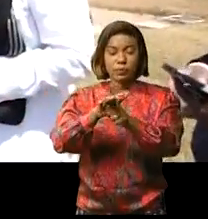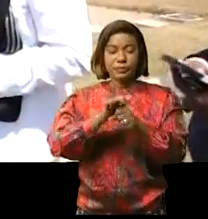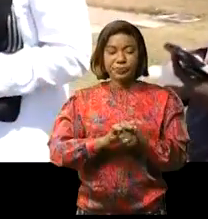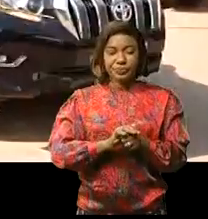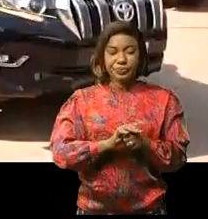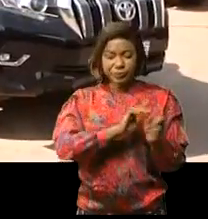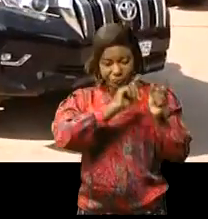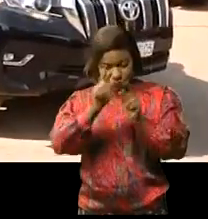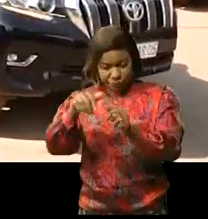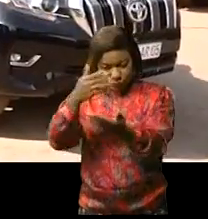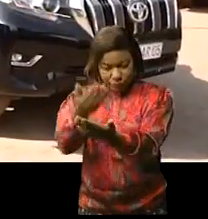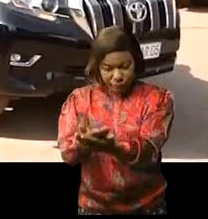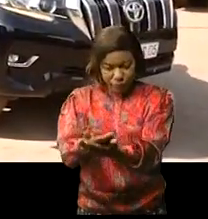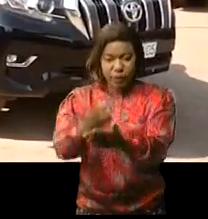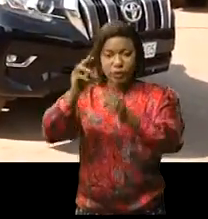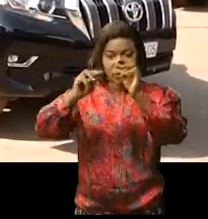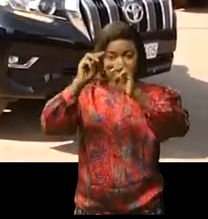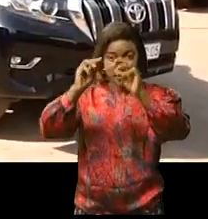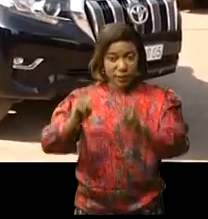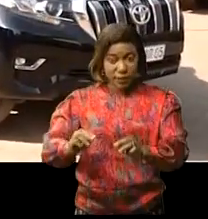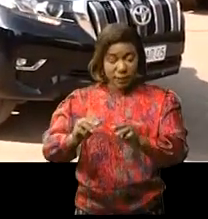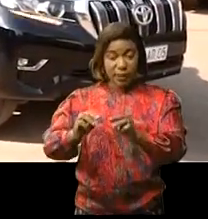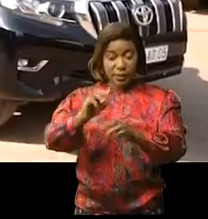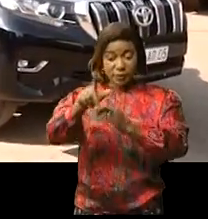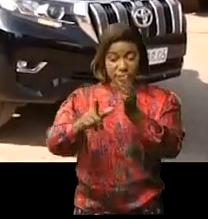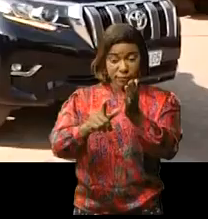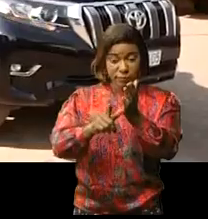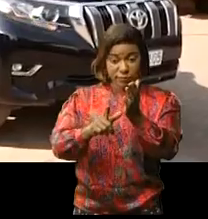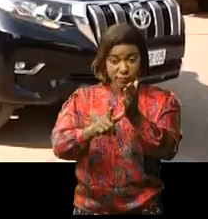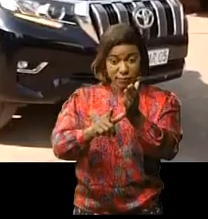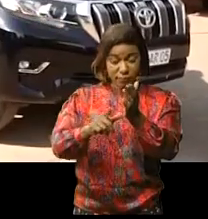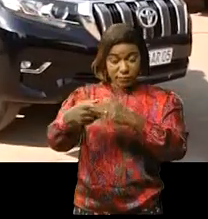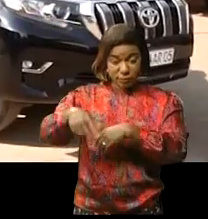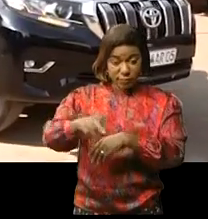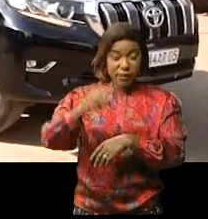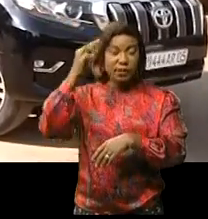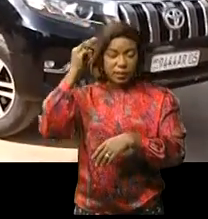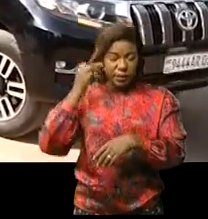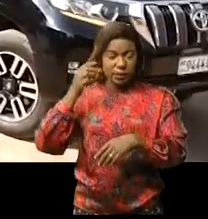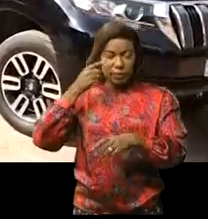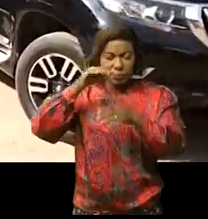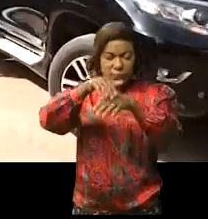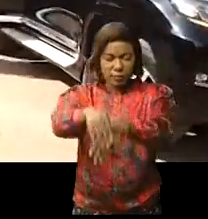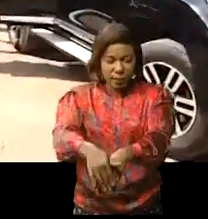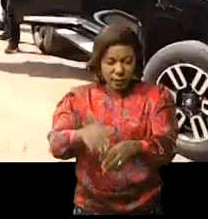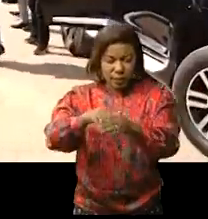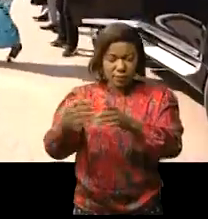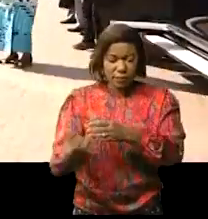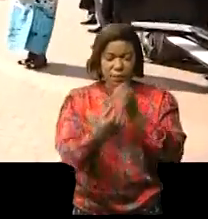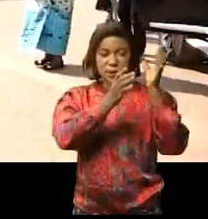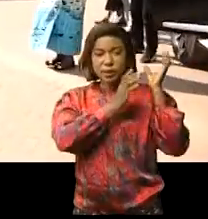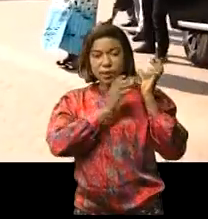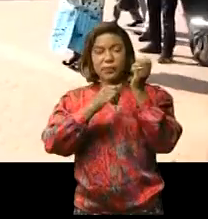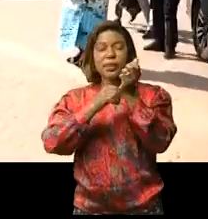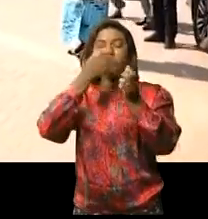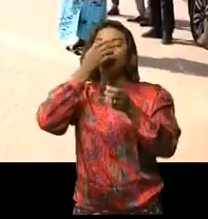ministère provincial de la Santé pour prendre part à l'atelier de renforcement de capacités du personnel de santé sur la prise en charge de